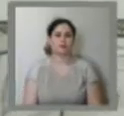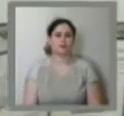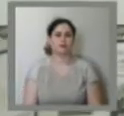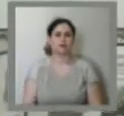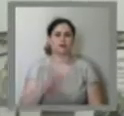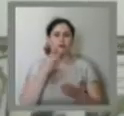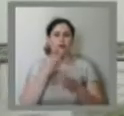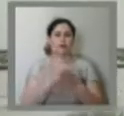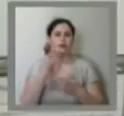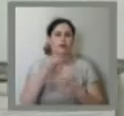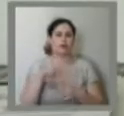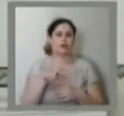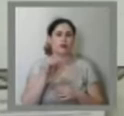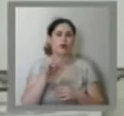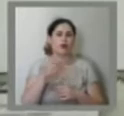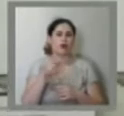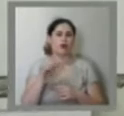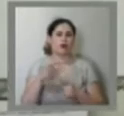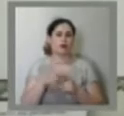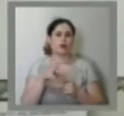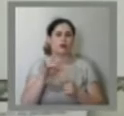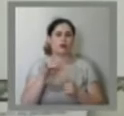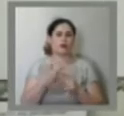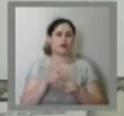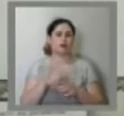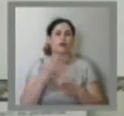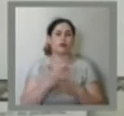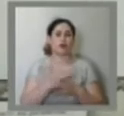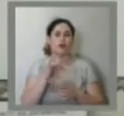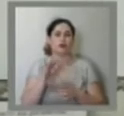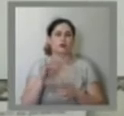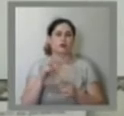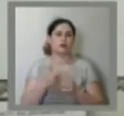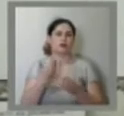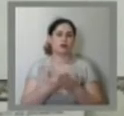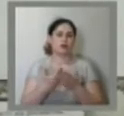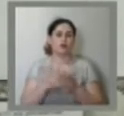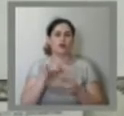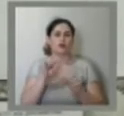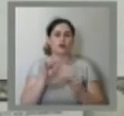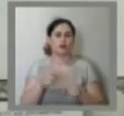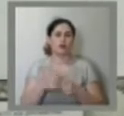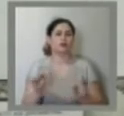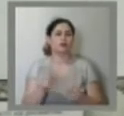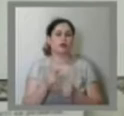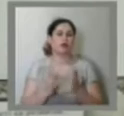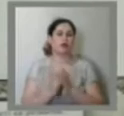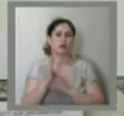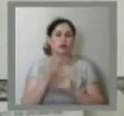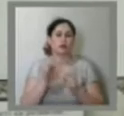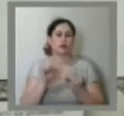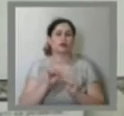літрів біогелю. Це добриво дуже допомагає рослинам. Наприклад, воно може прискорити її рост, може захистити